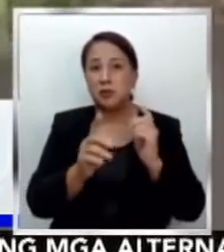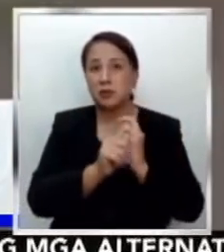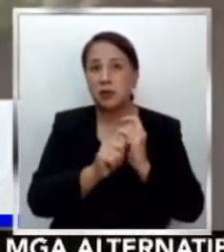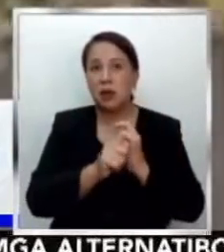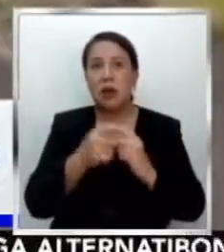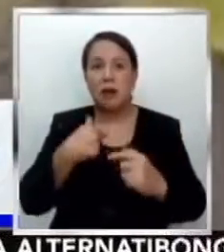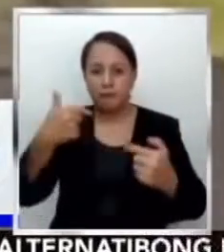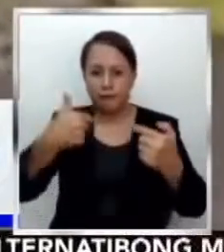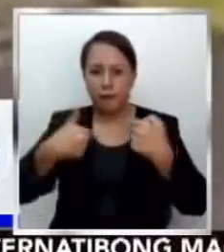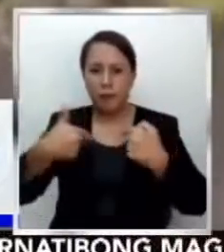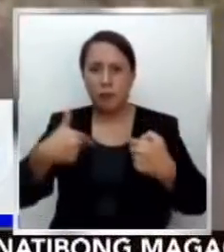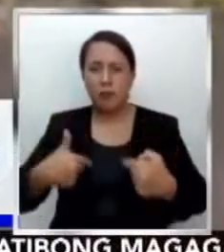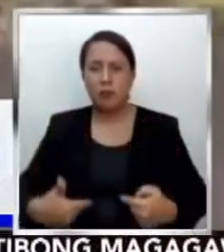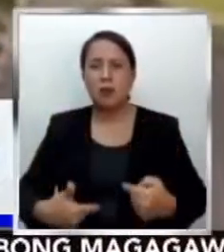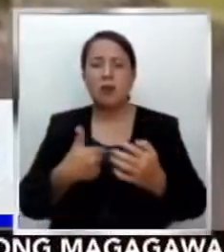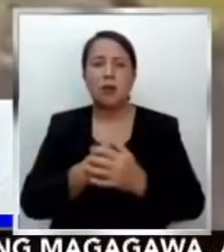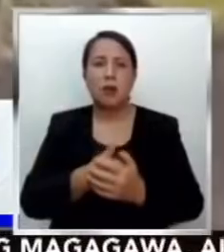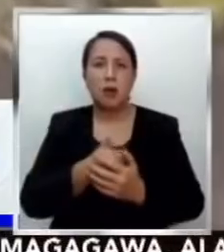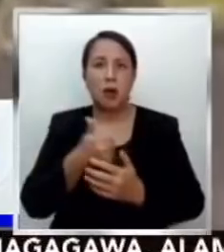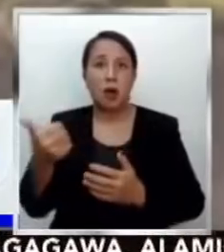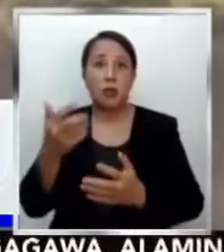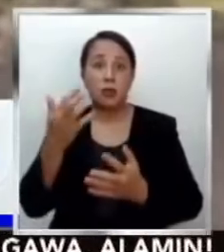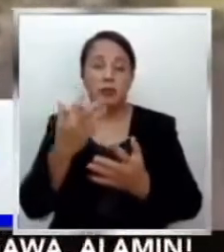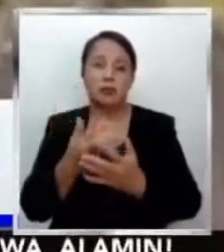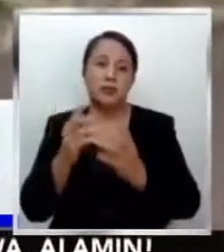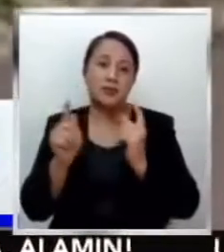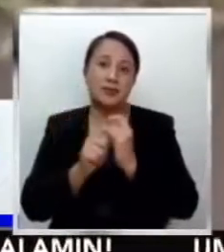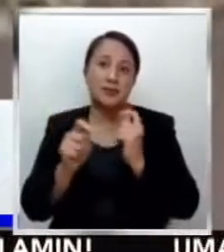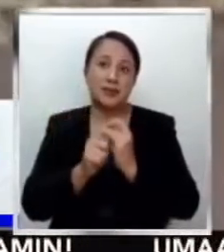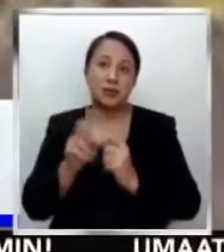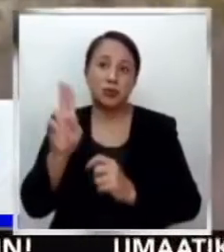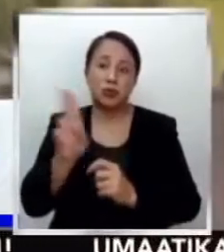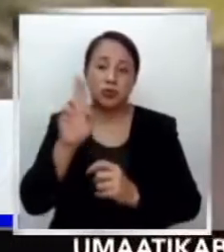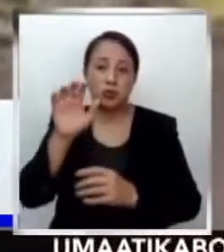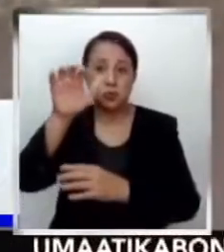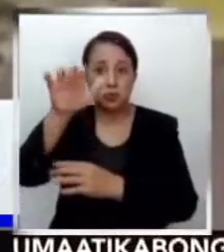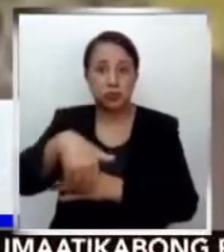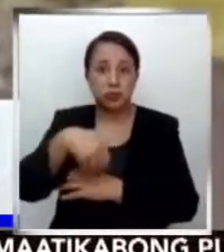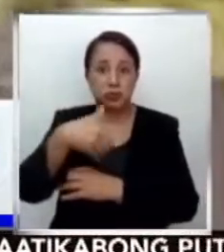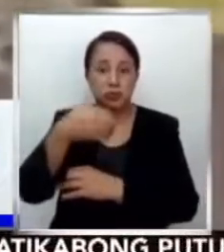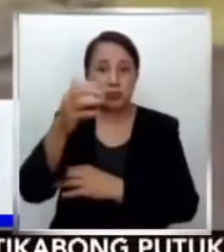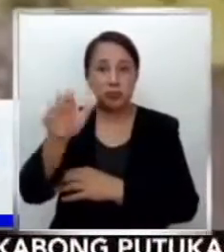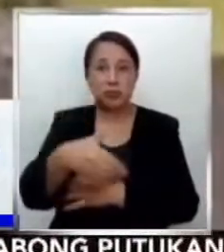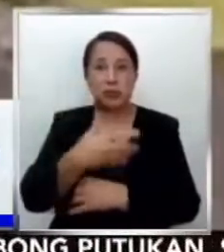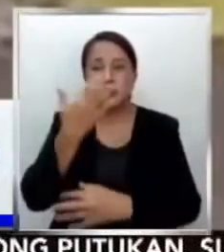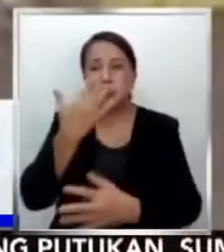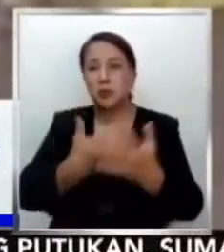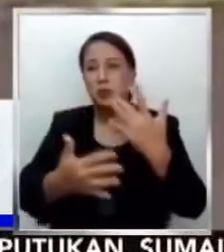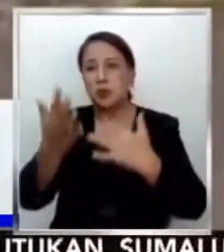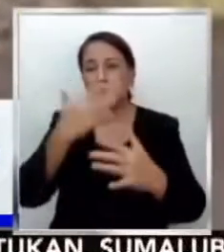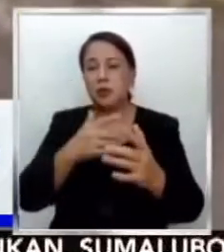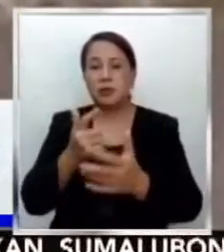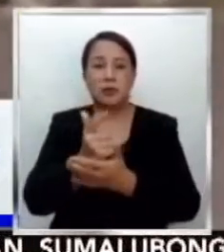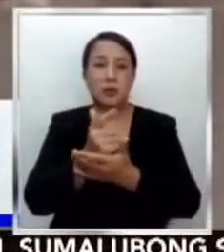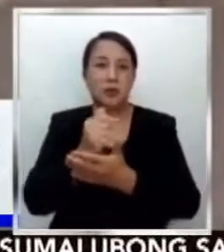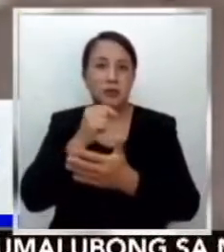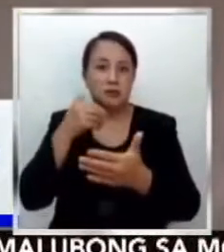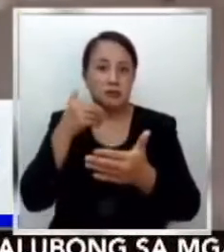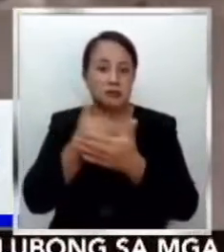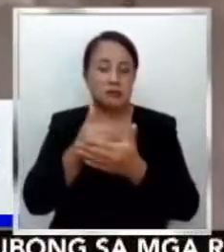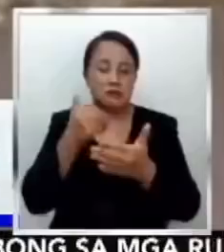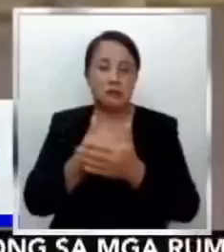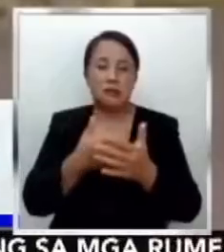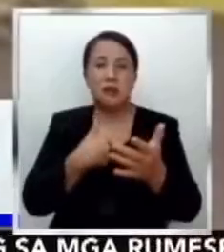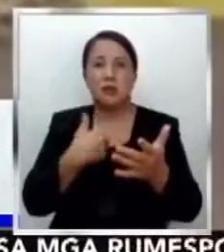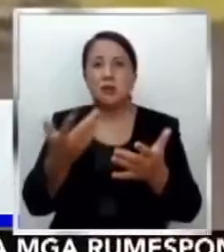katawan. Ang dalawang heavy equipment naman na gamit sa quarrying, tupok dahil hindi agad nakalapit ang mga bumbero. Iniimbestigan na raw ng PNP kung